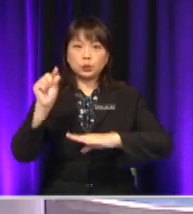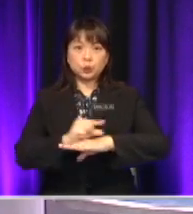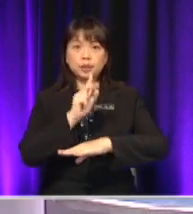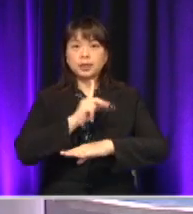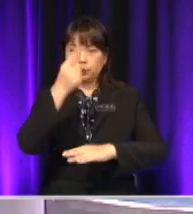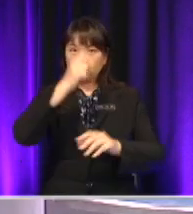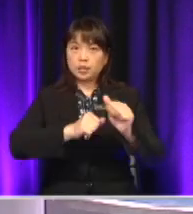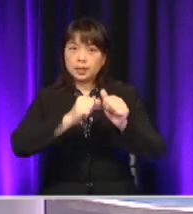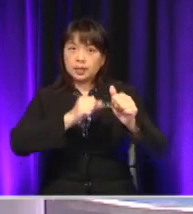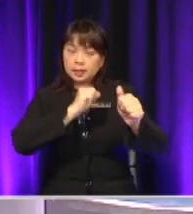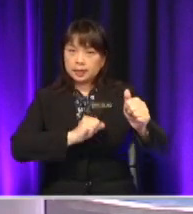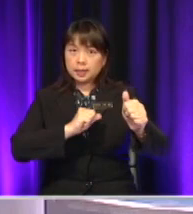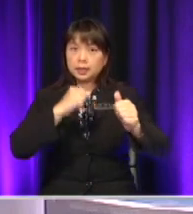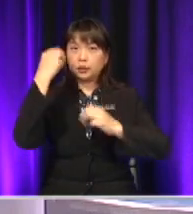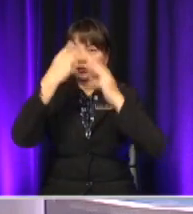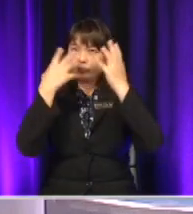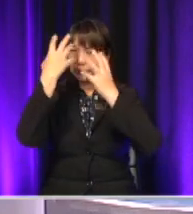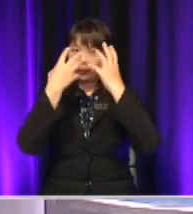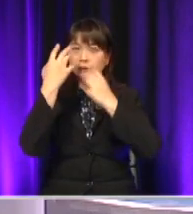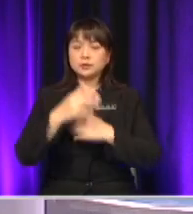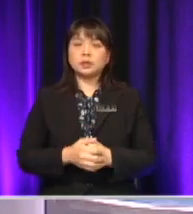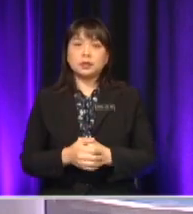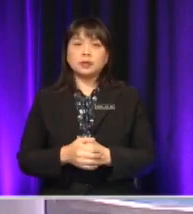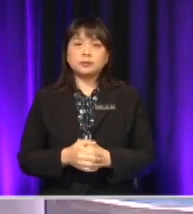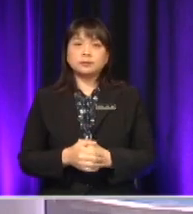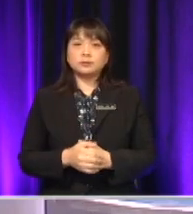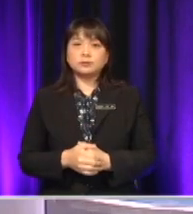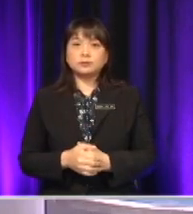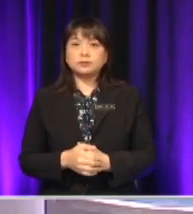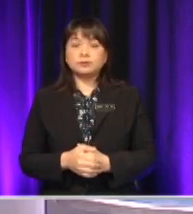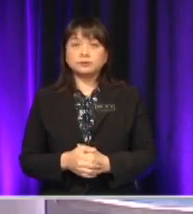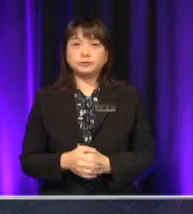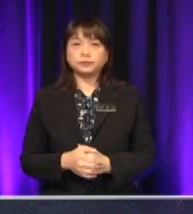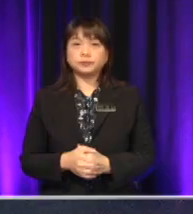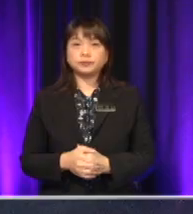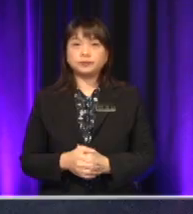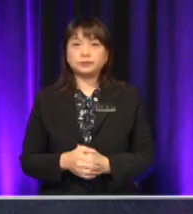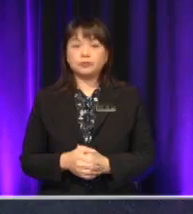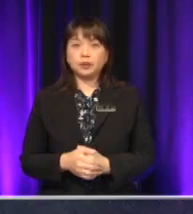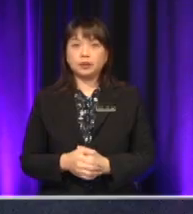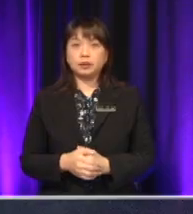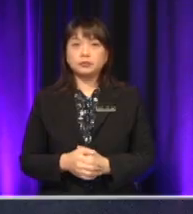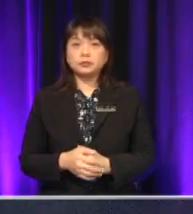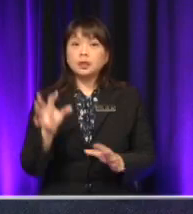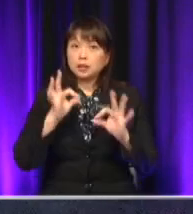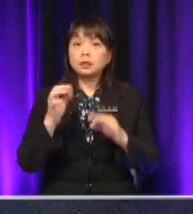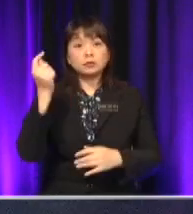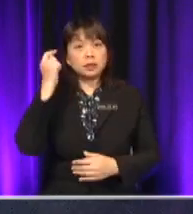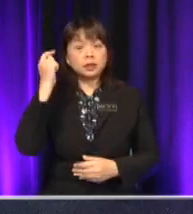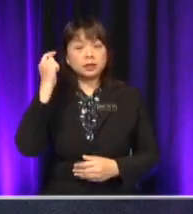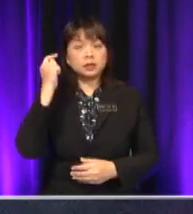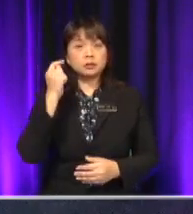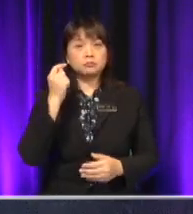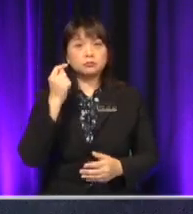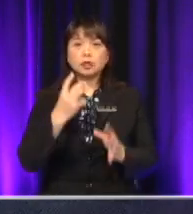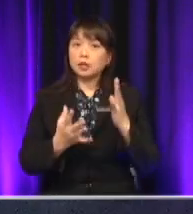daripada kekeliruan. Macam tadi, kita dua orang tu, katakanlah Hanif ukur 3 jengkal, cikgu ukur 4 jengkal. Kan dah tak sama.